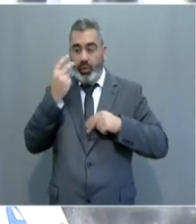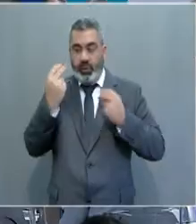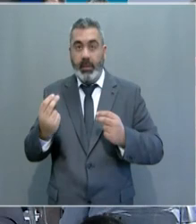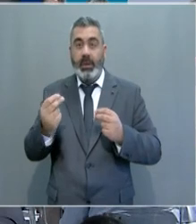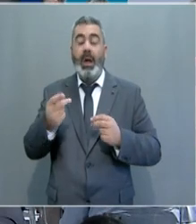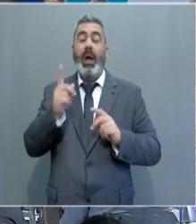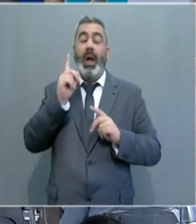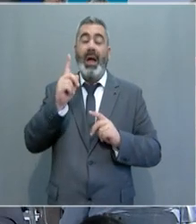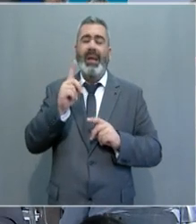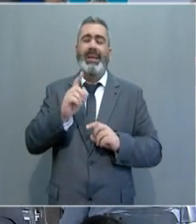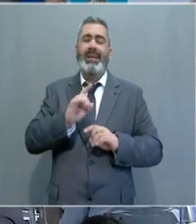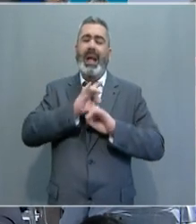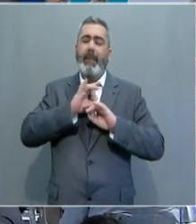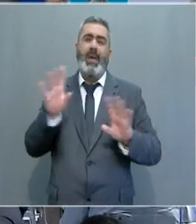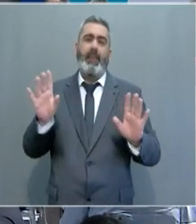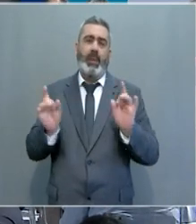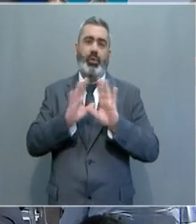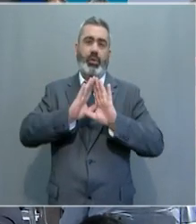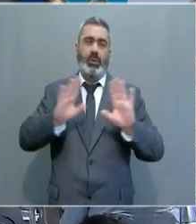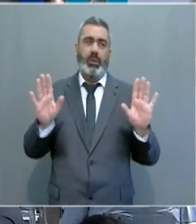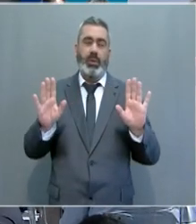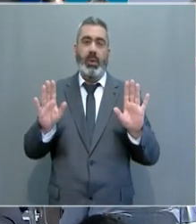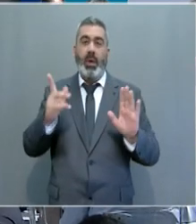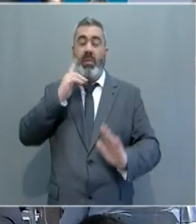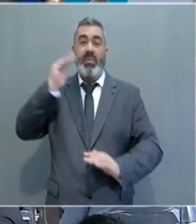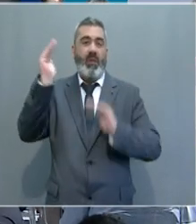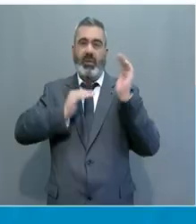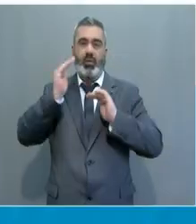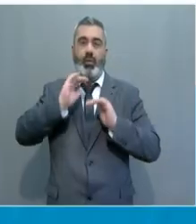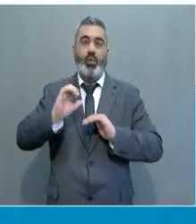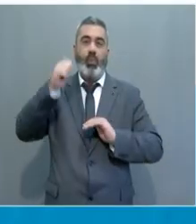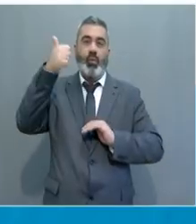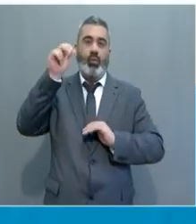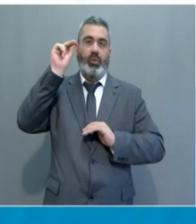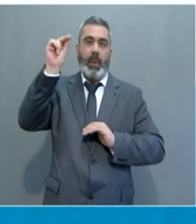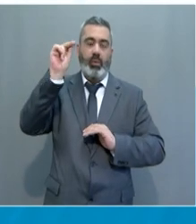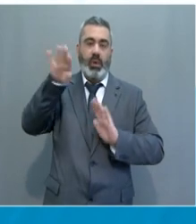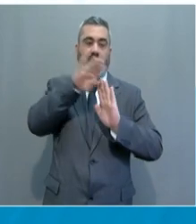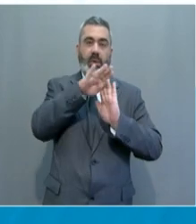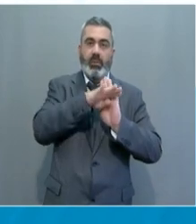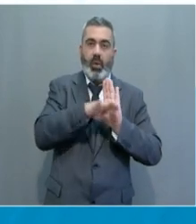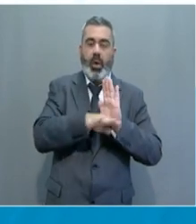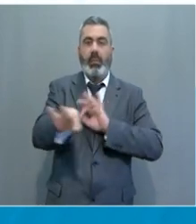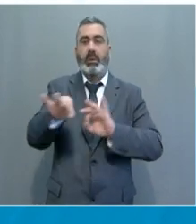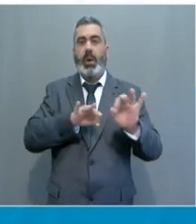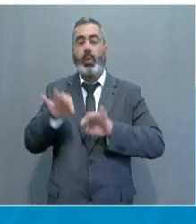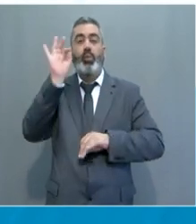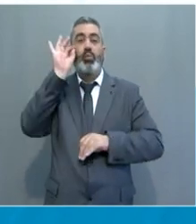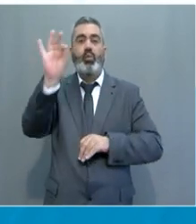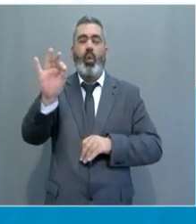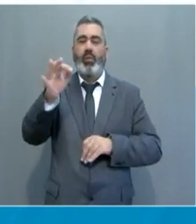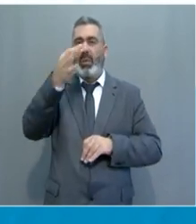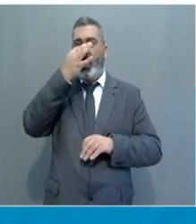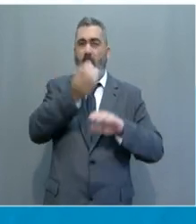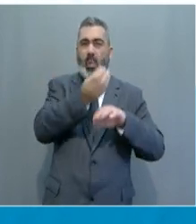περίπτωση, θα το τονίσω αυτό, δεν θα θέσουν σε αμφισβήτηση τους φιλόδοξους στόχους που έχουμε θέσει για τη μείωση των εκπομπών του